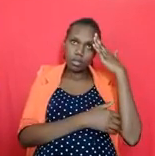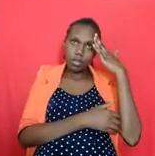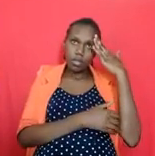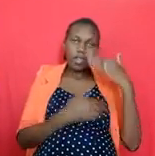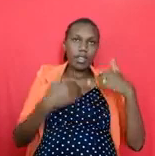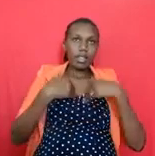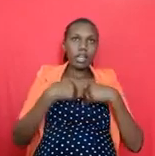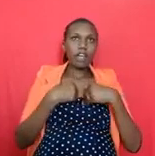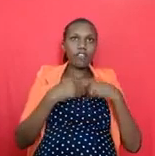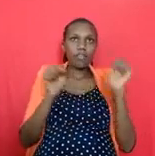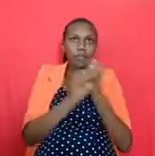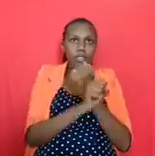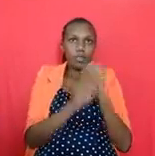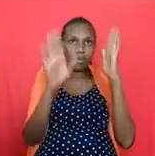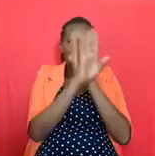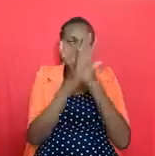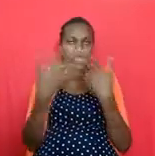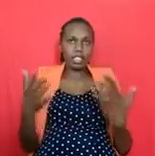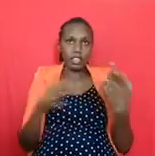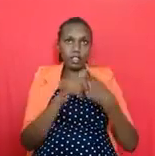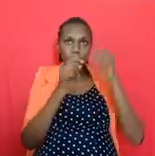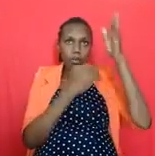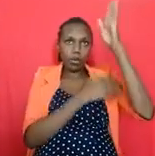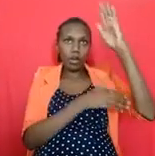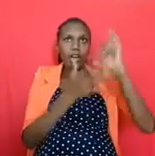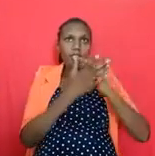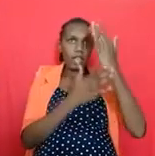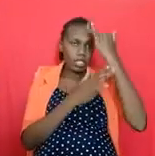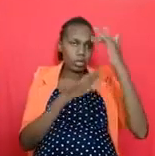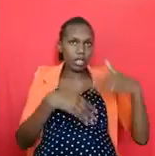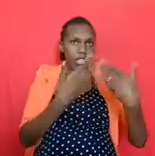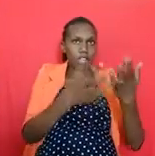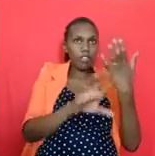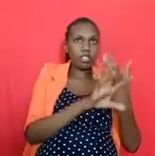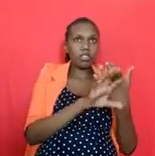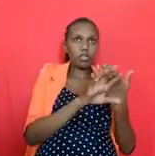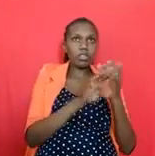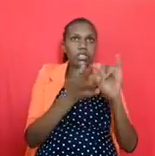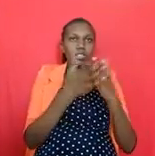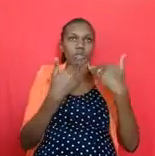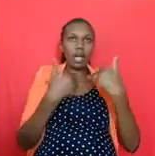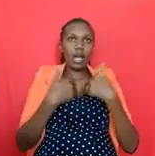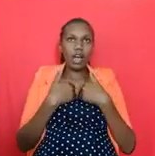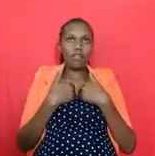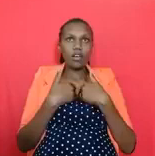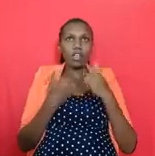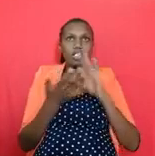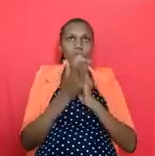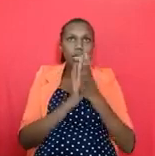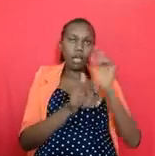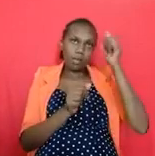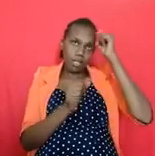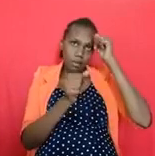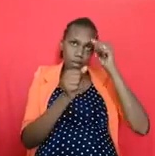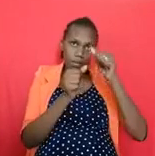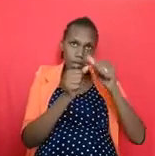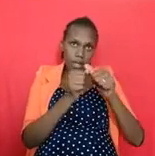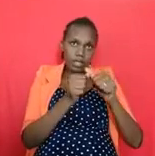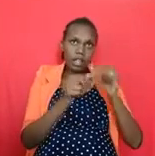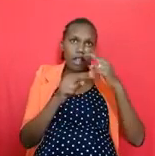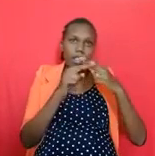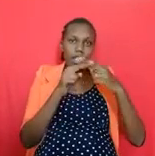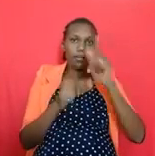hatirĩ ũndũ wĩhitho mbere yake nĩkĩo twarehe ihiga rĩrĩ nĩgetha kĩ rĩtuĩke kĩririkano na rĩtwa rĩa